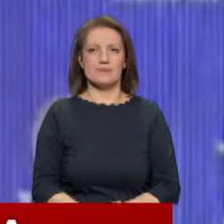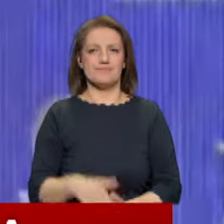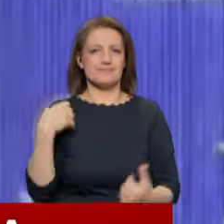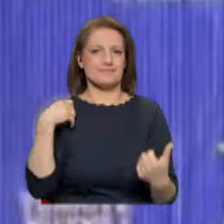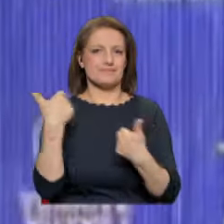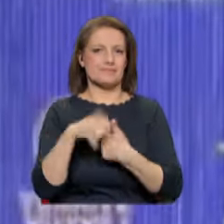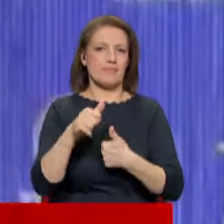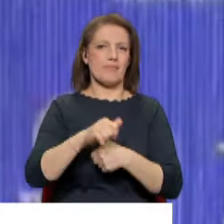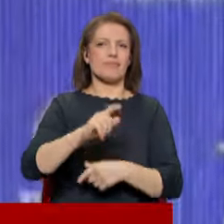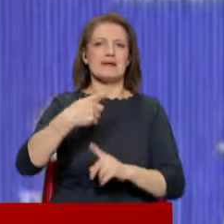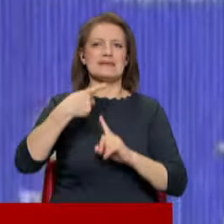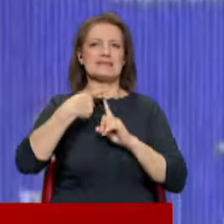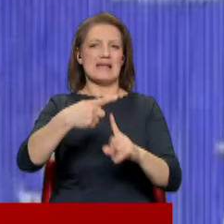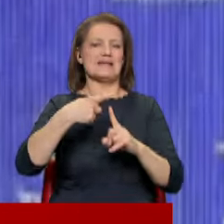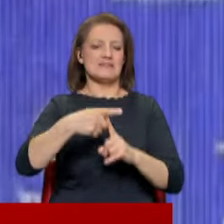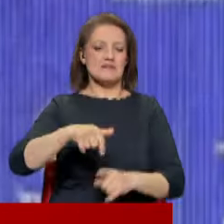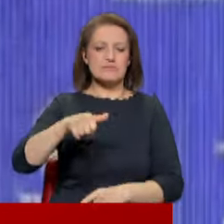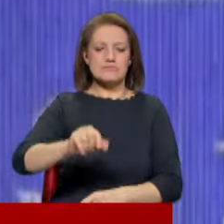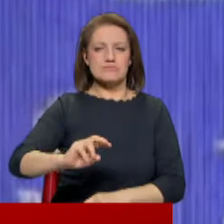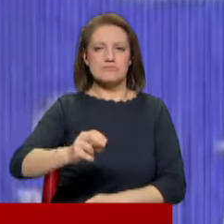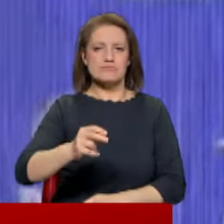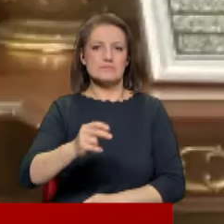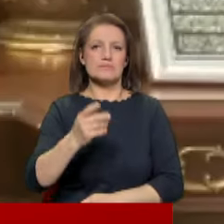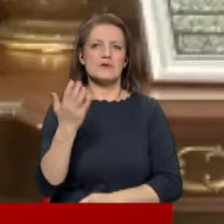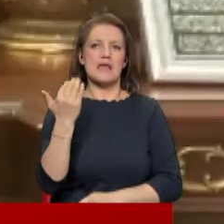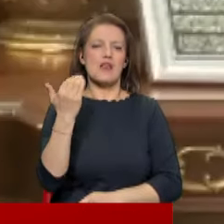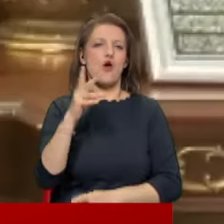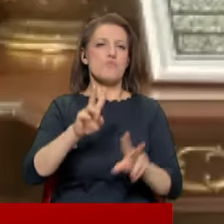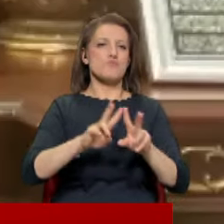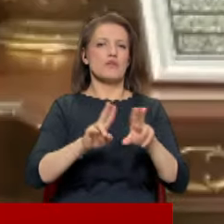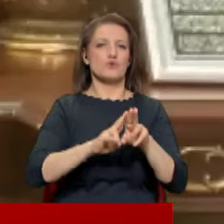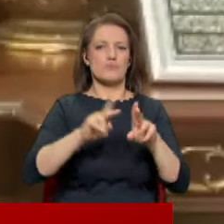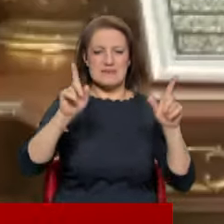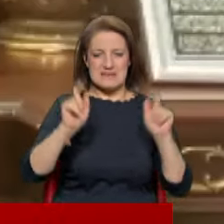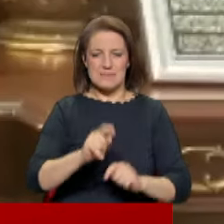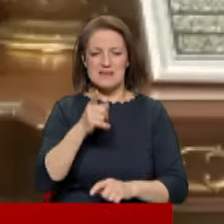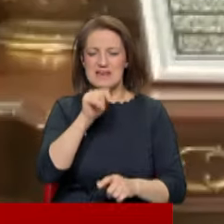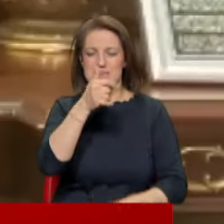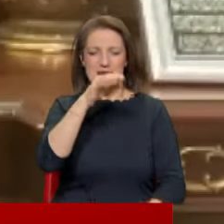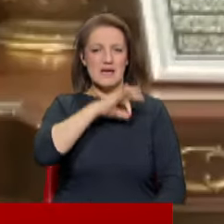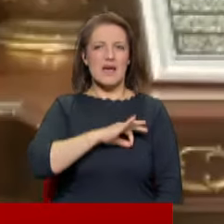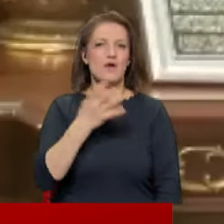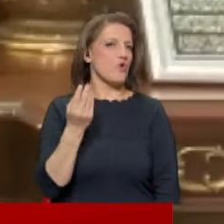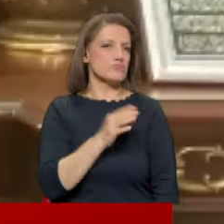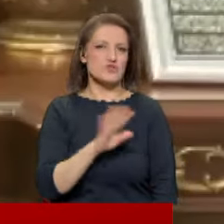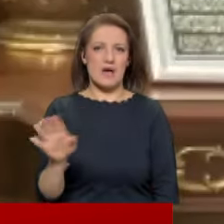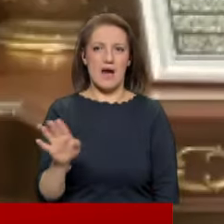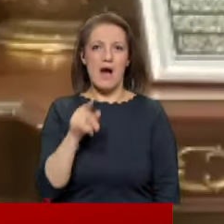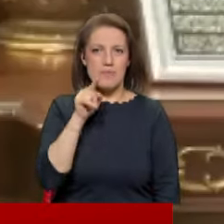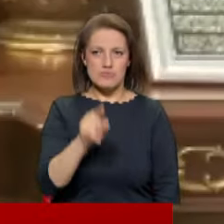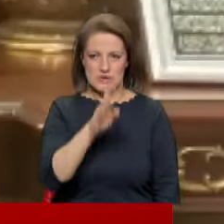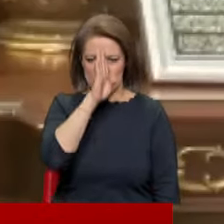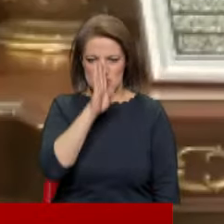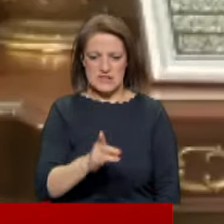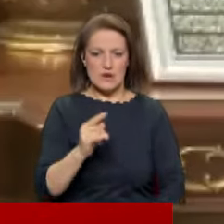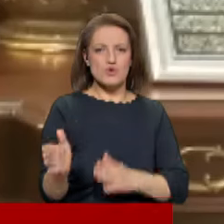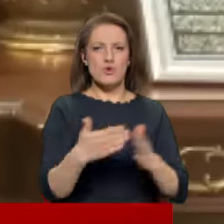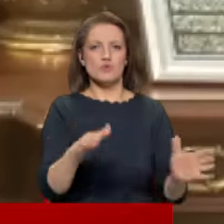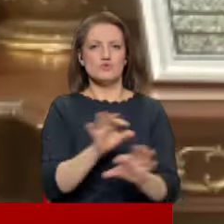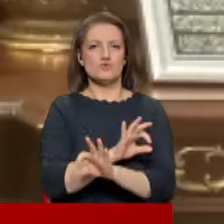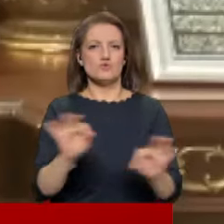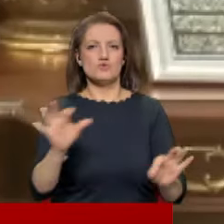Tekrar taksimetreleri kurun, geliyor Murat kurun. Yaptıkları kimsenin yanına kar kalmayacak. Yani burada ciddi bir yolsuzluk